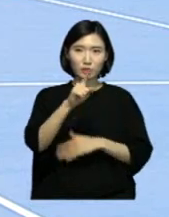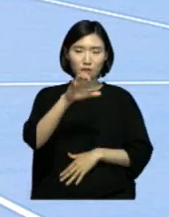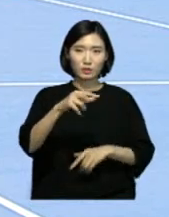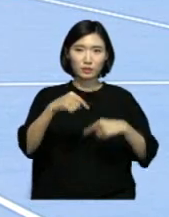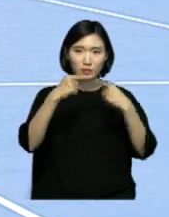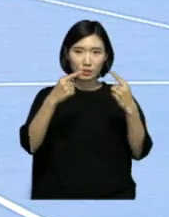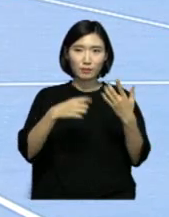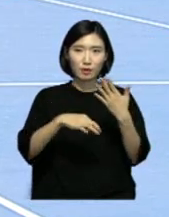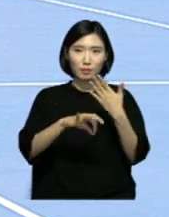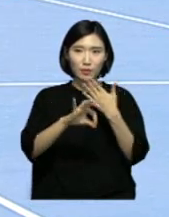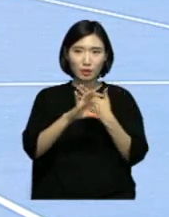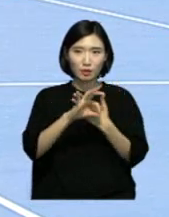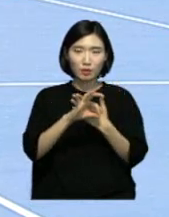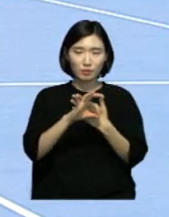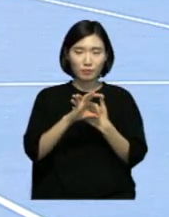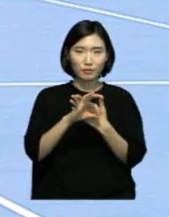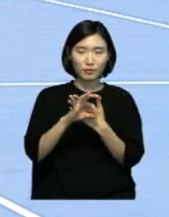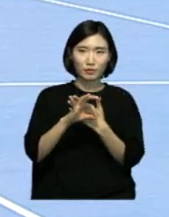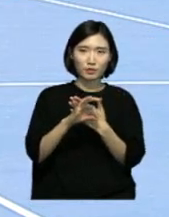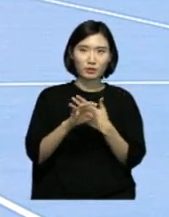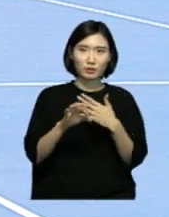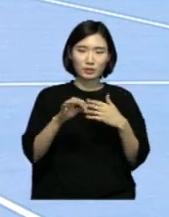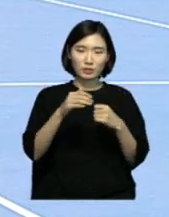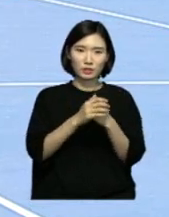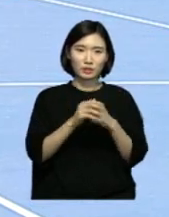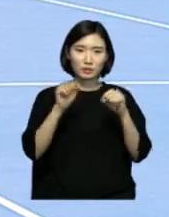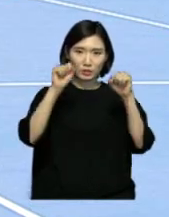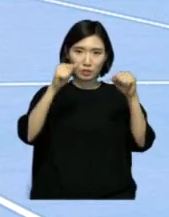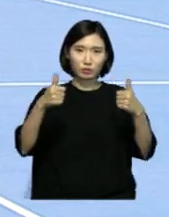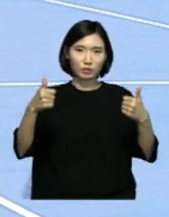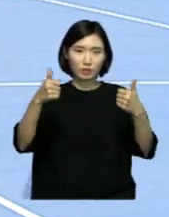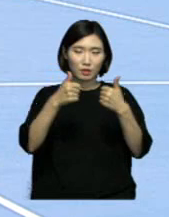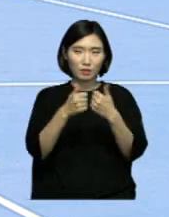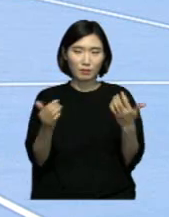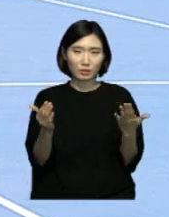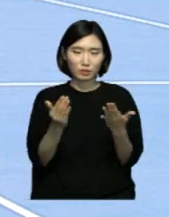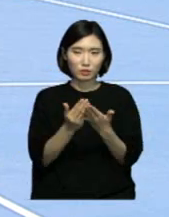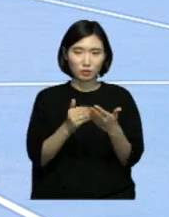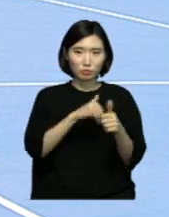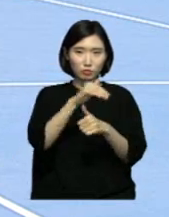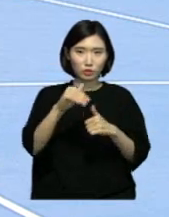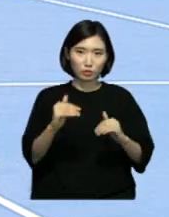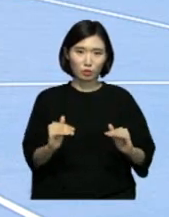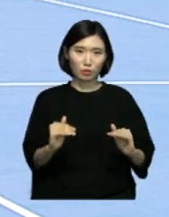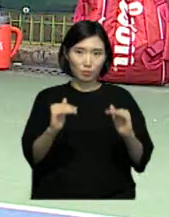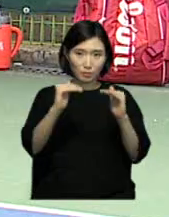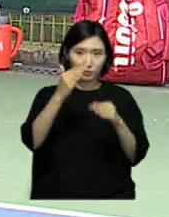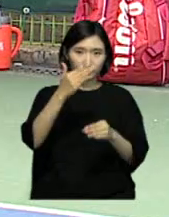알겠지만은 그래도 지금 그 체전에 맞춰서 컨디션을 좀 많이 끌어올리고 있습니다.